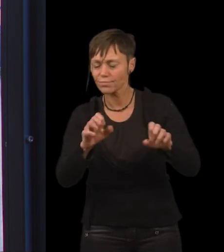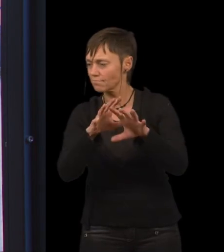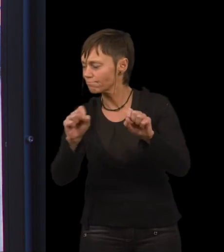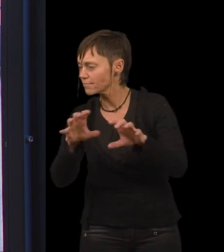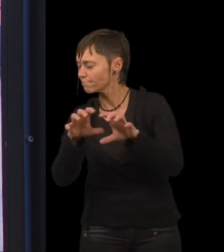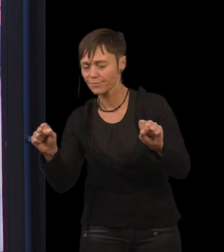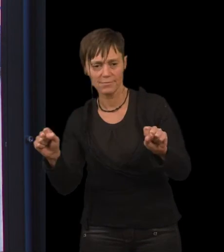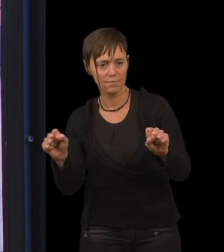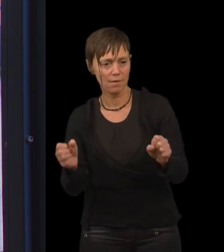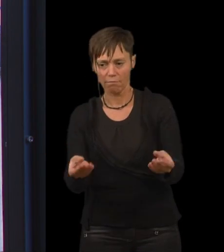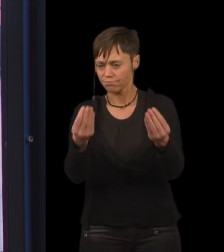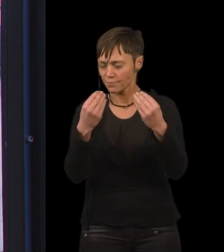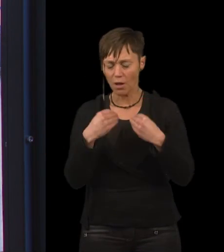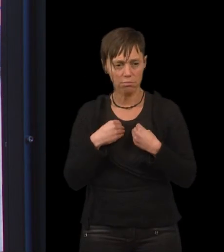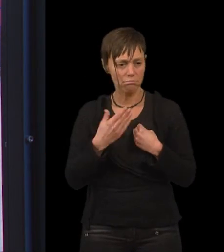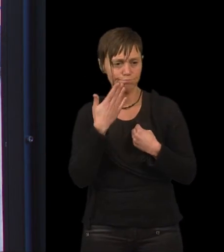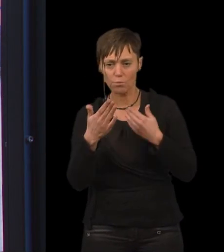cet échange entre...